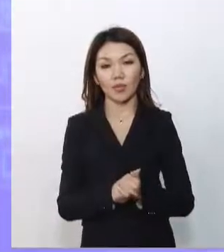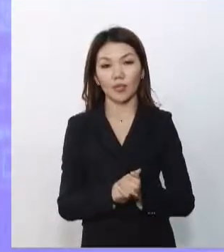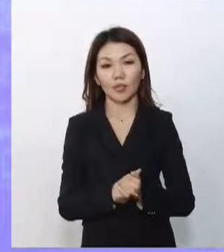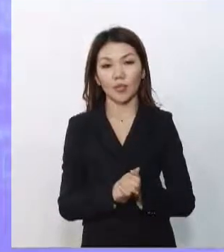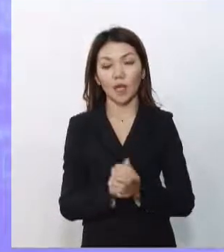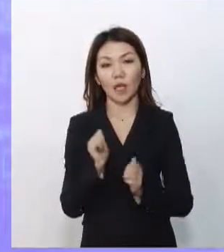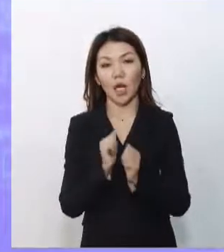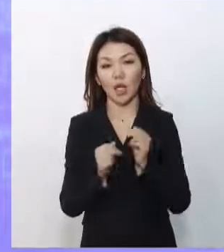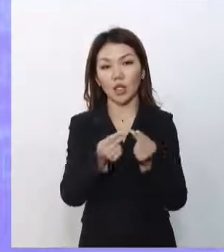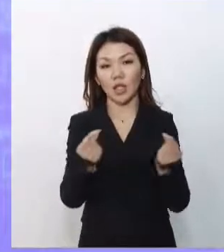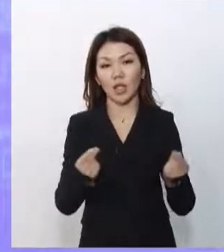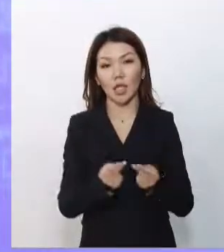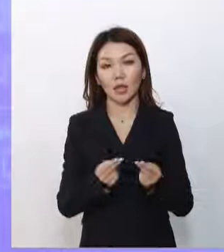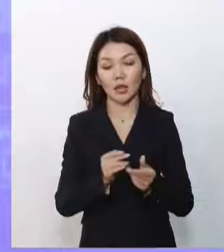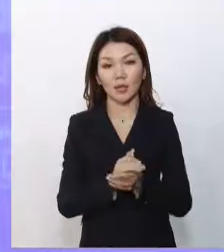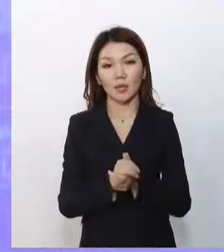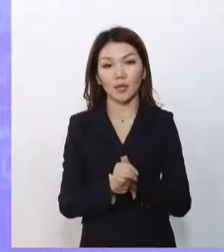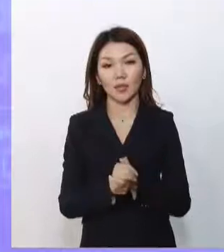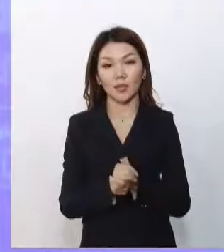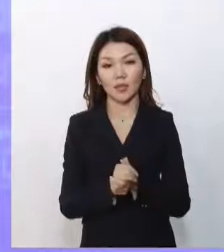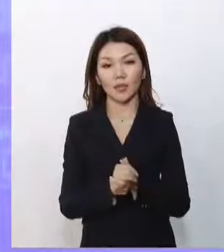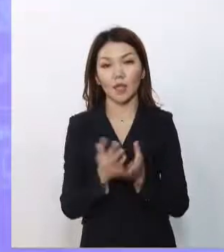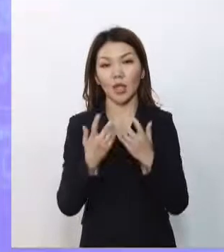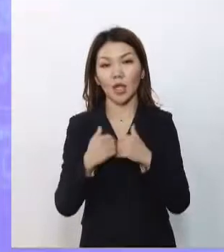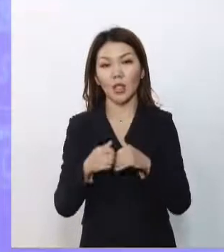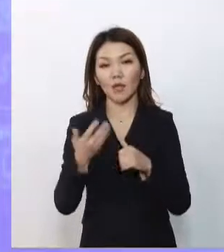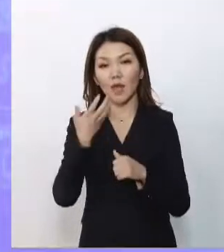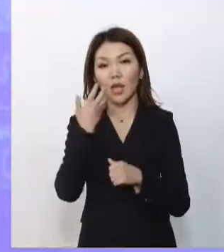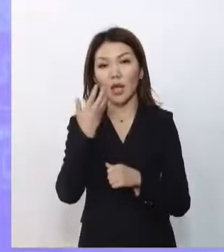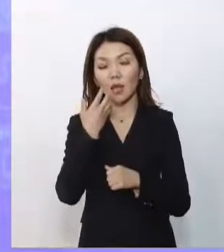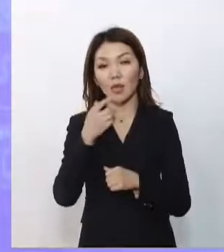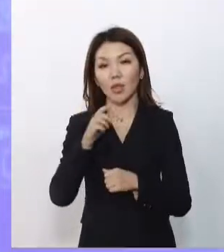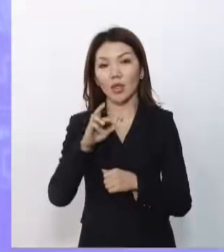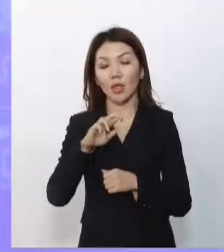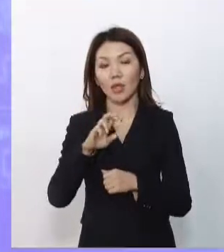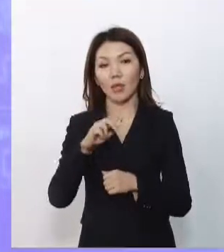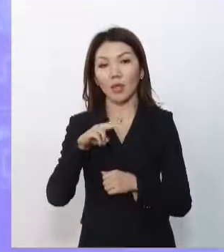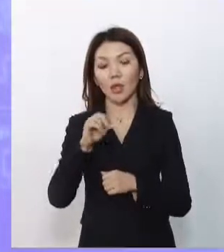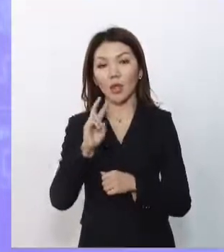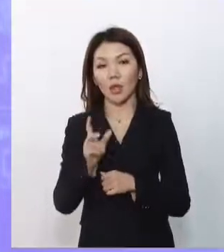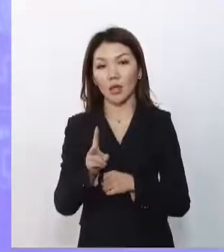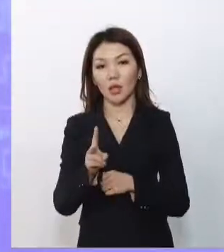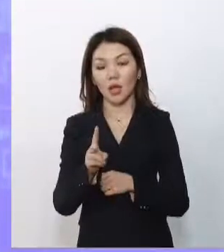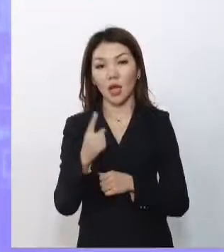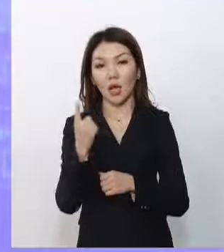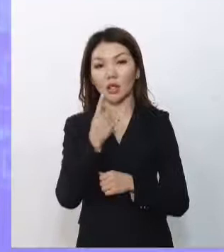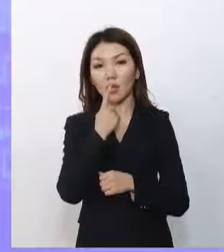На каждой тарелке количество яблок одного цвета не